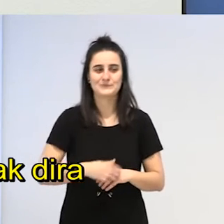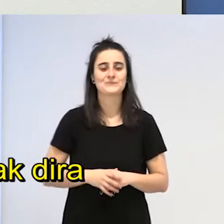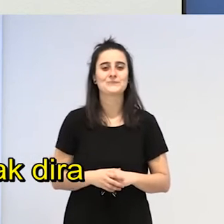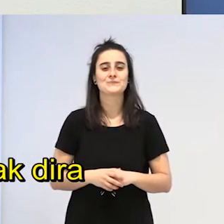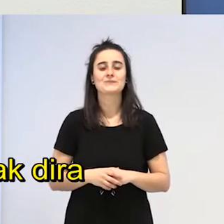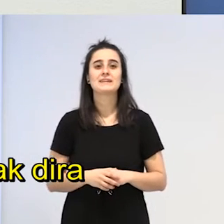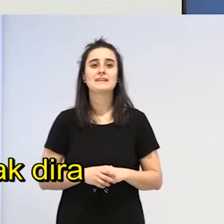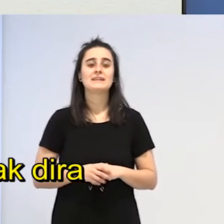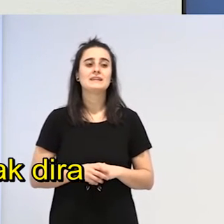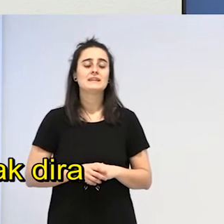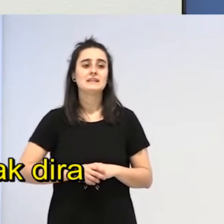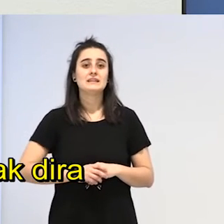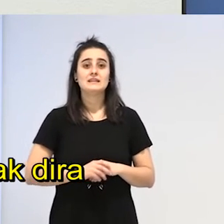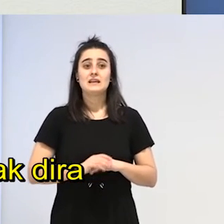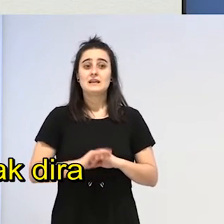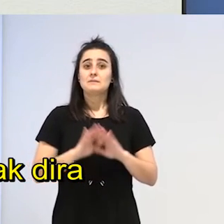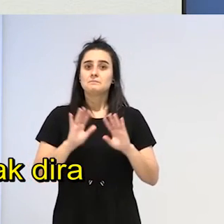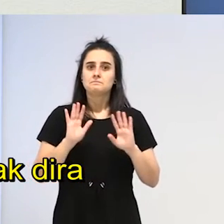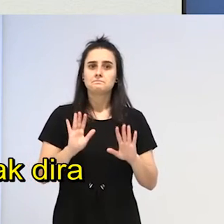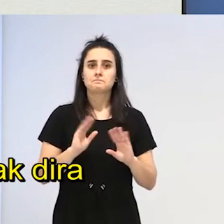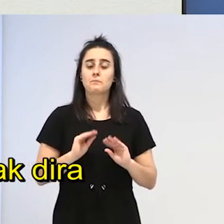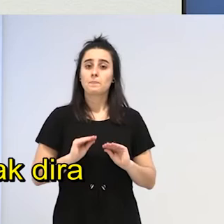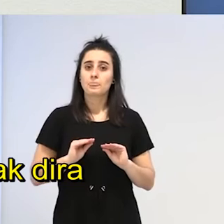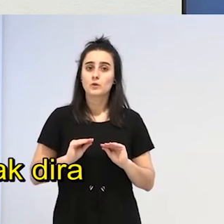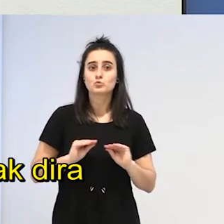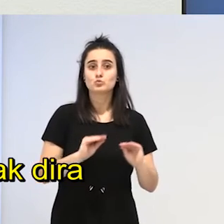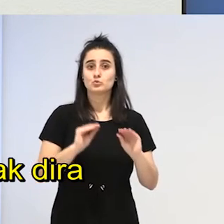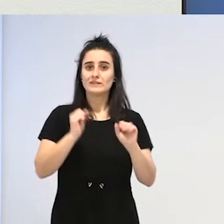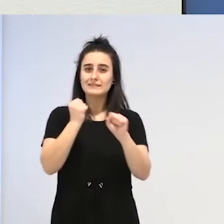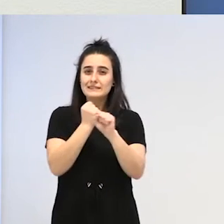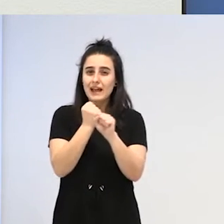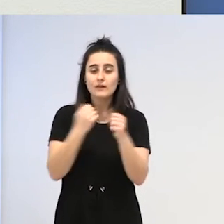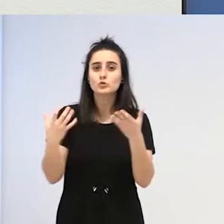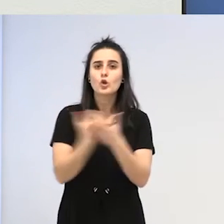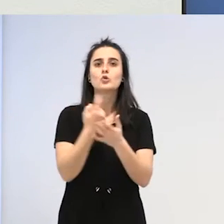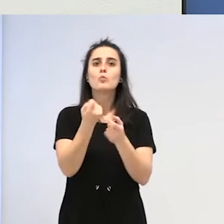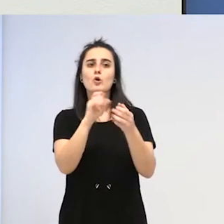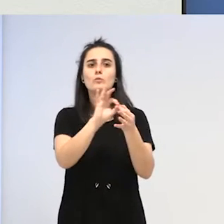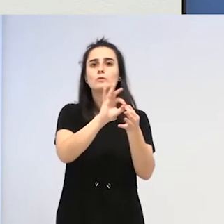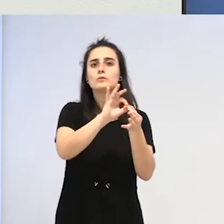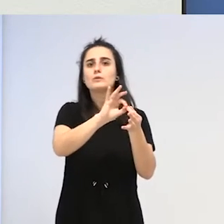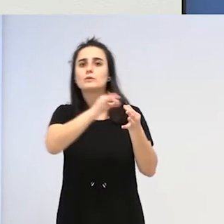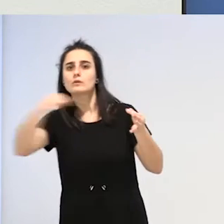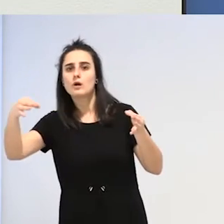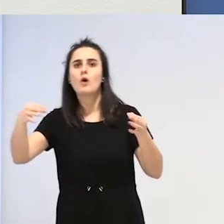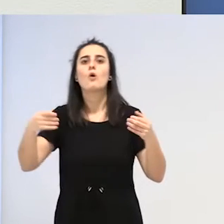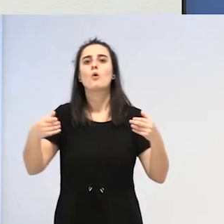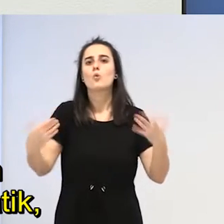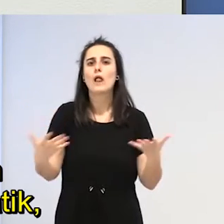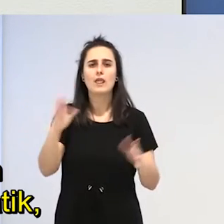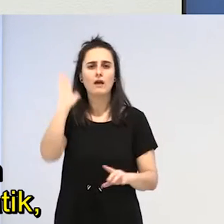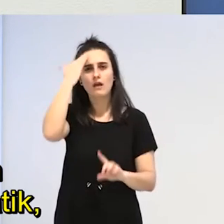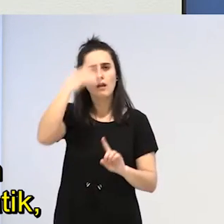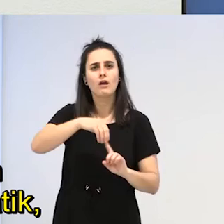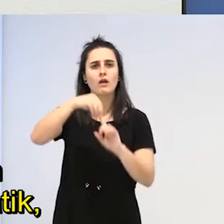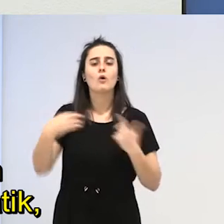ari bat eta soka bati lotuak dira bere lan guzti hauek. Eta bada zientzia fikzioa.